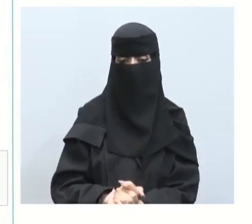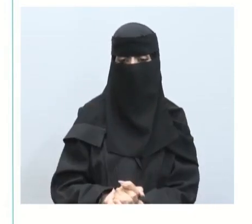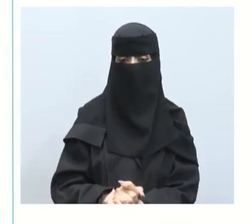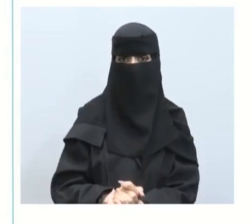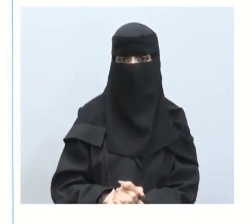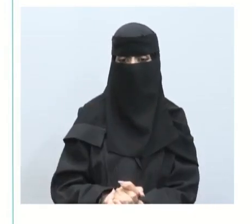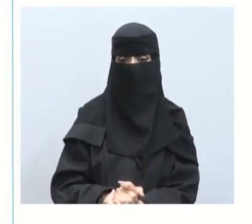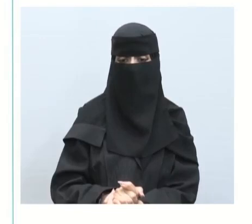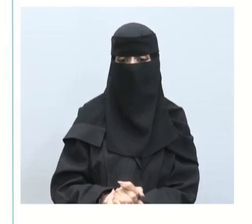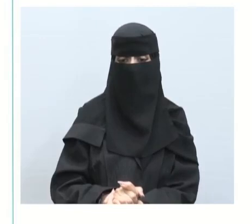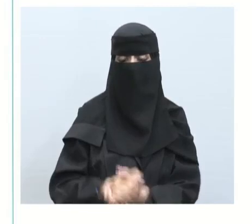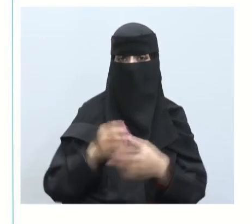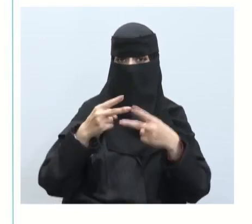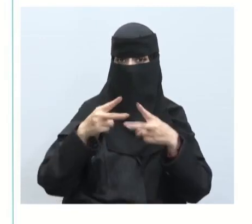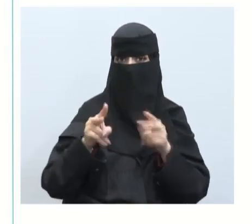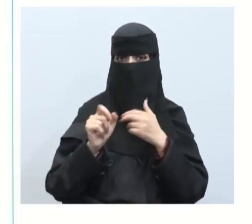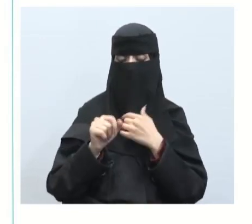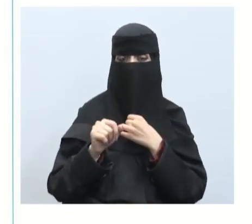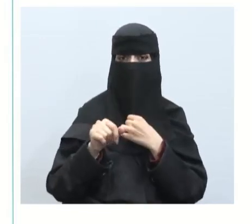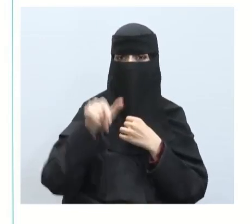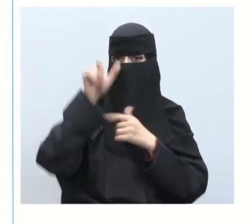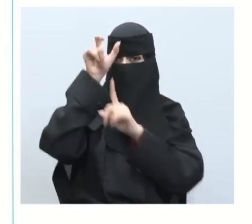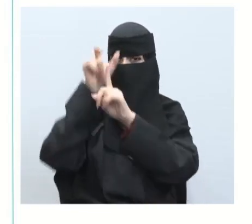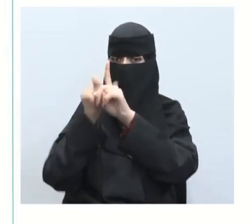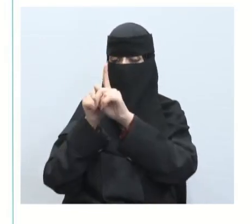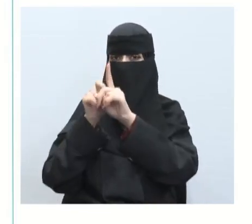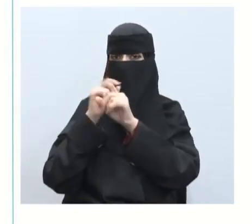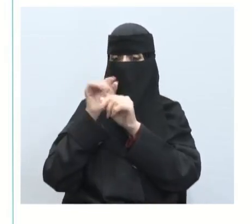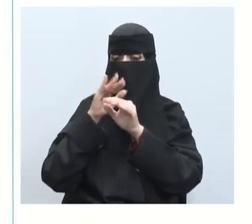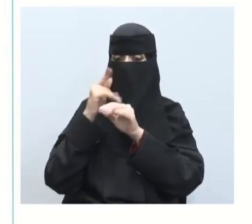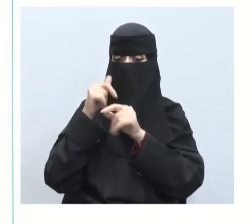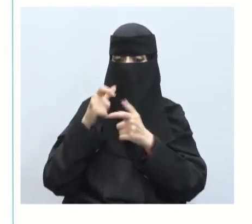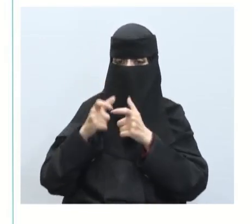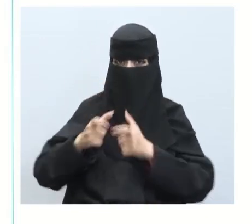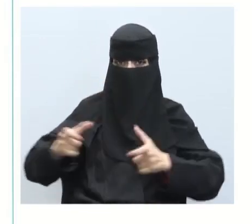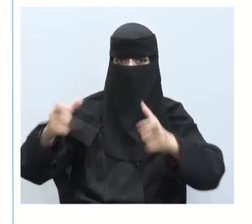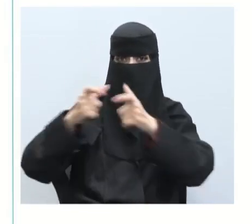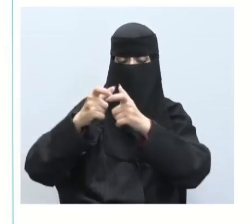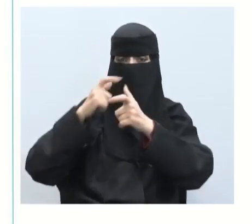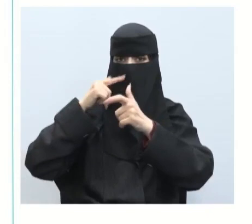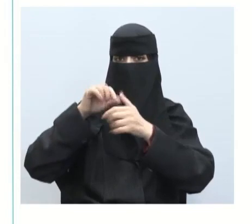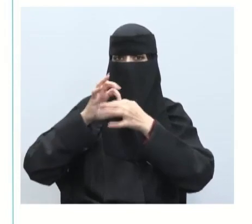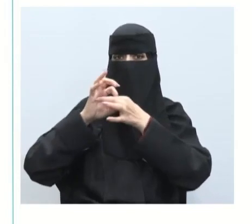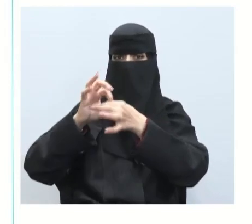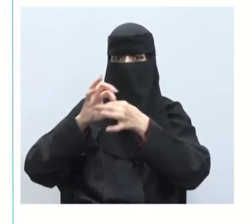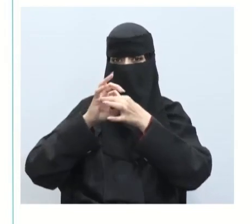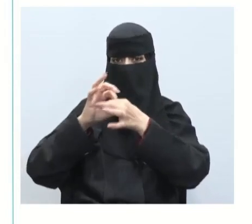المدير نبدا في الادوار لدينا المتواصل او ما سم اسميناه سابقا